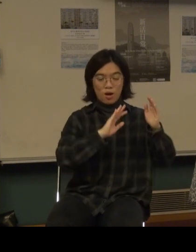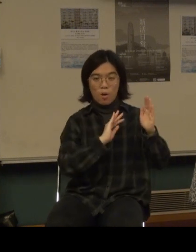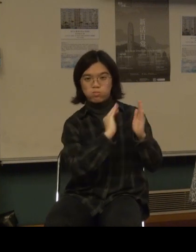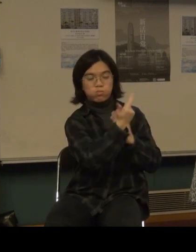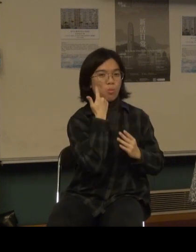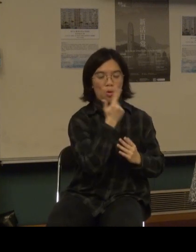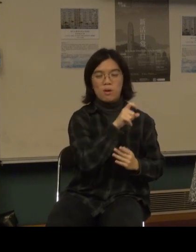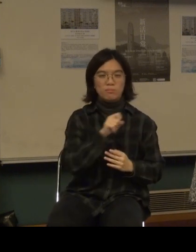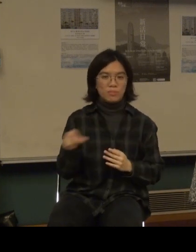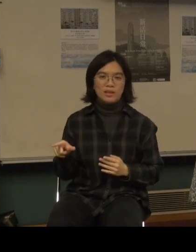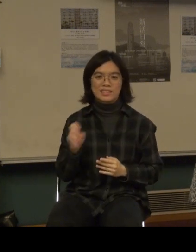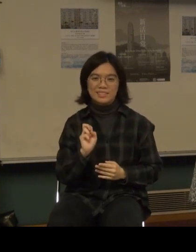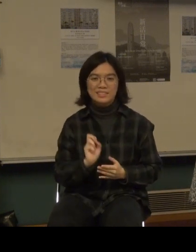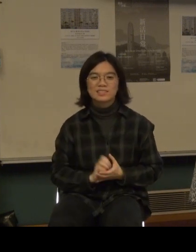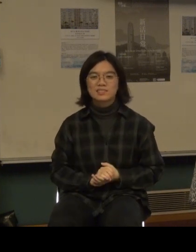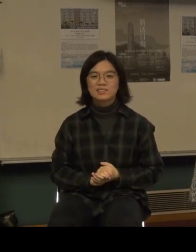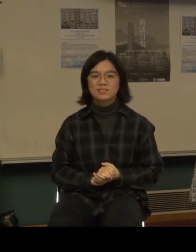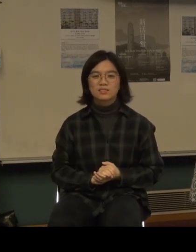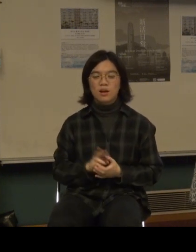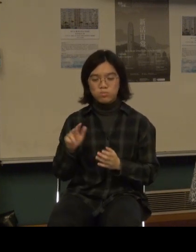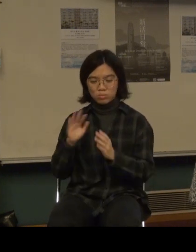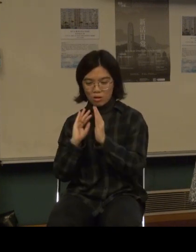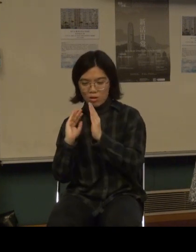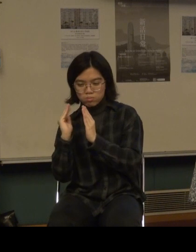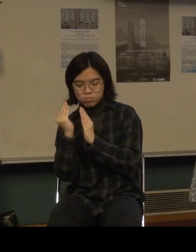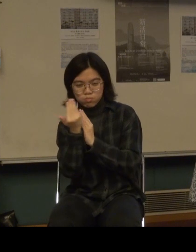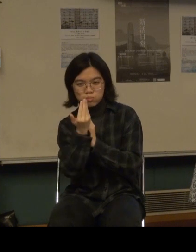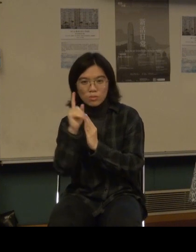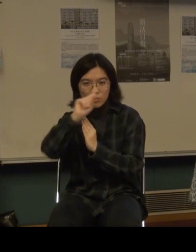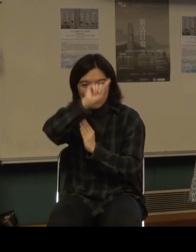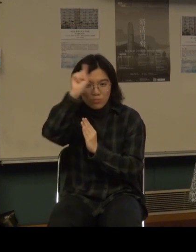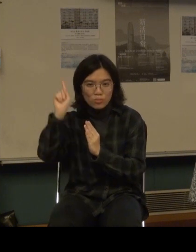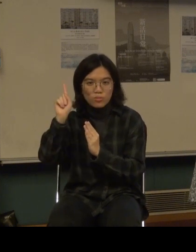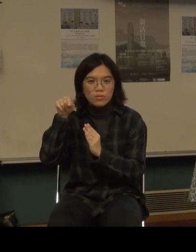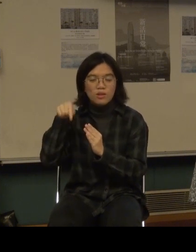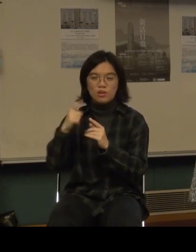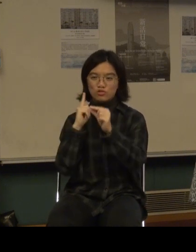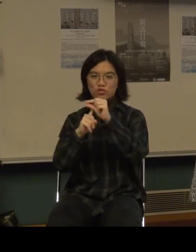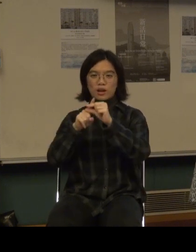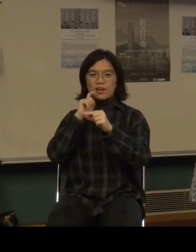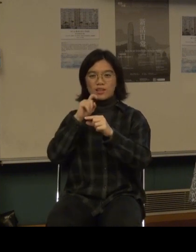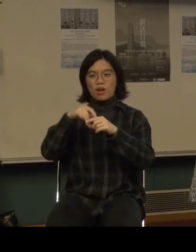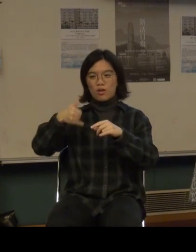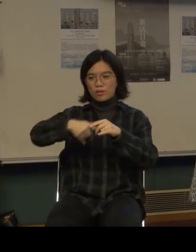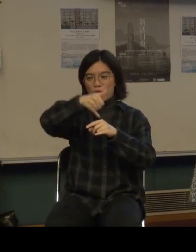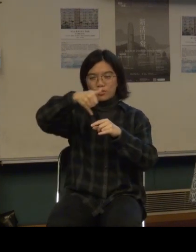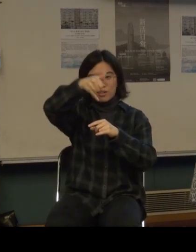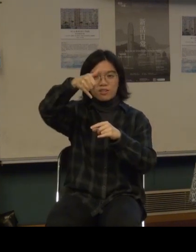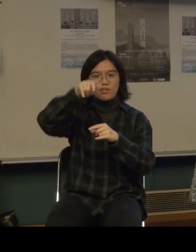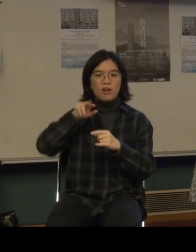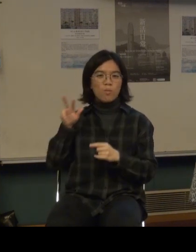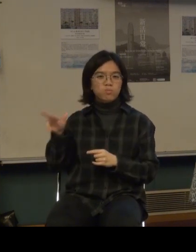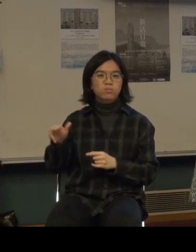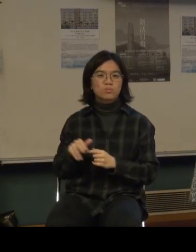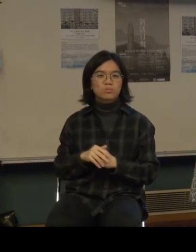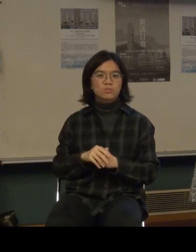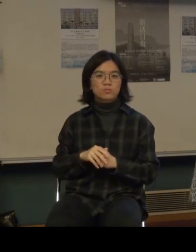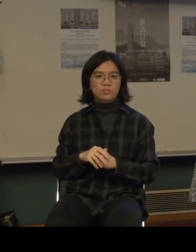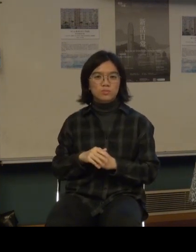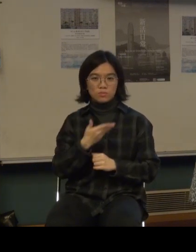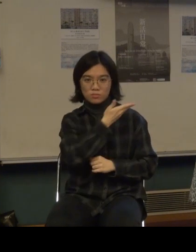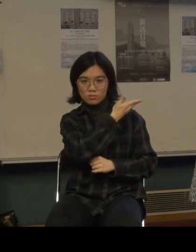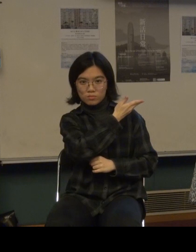型嘅建築啦。佢最流線型嘅部分咧，就係中間呢個樓梯位啊嚇。佢將個樓梯咧就做到一個半圓